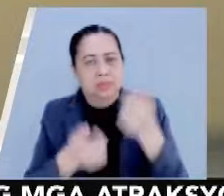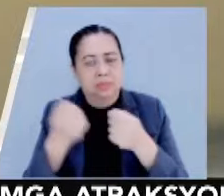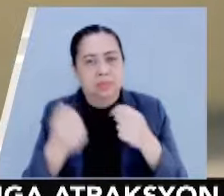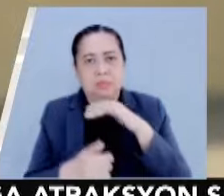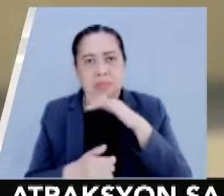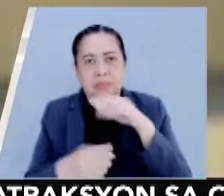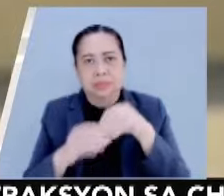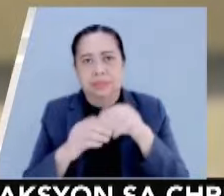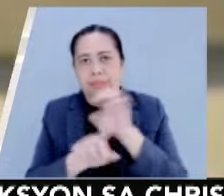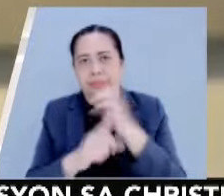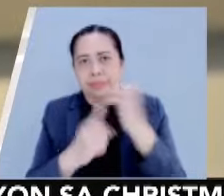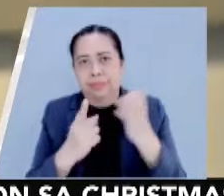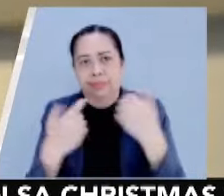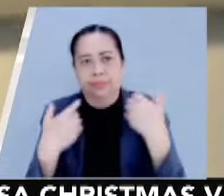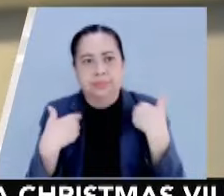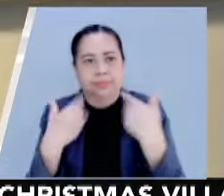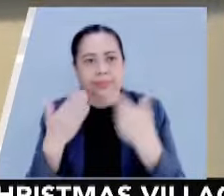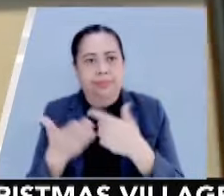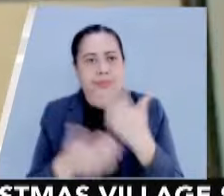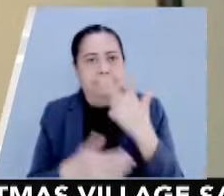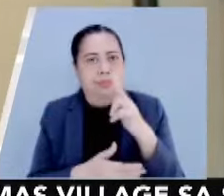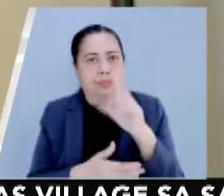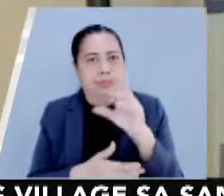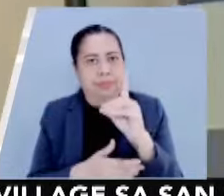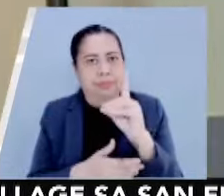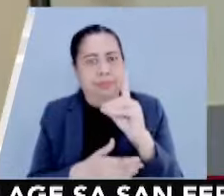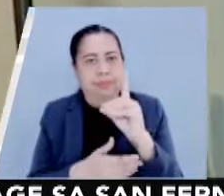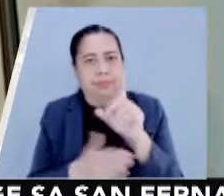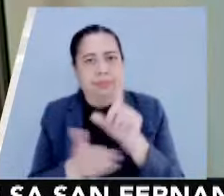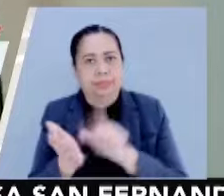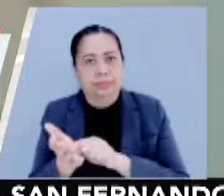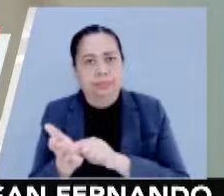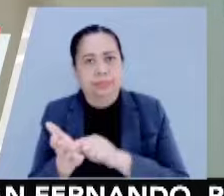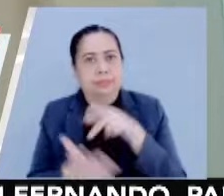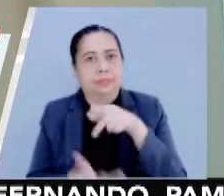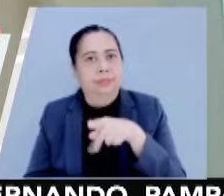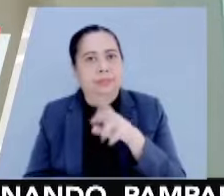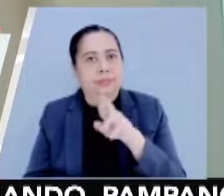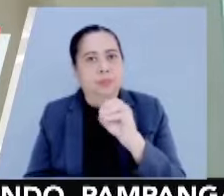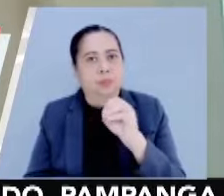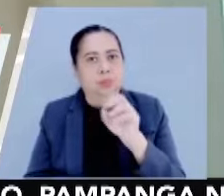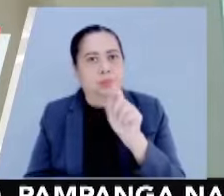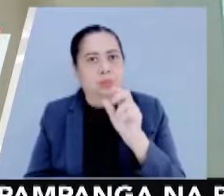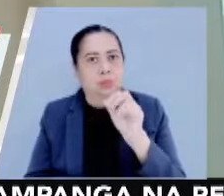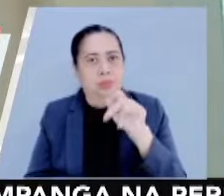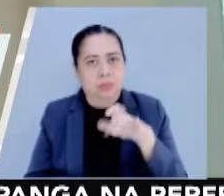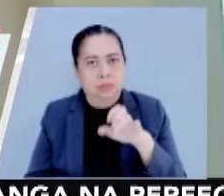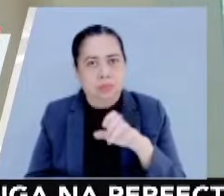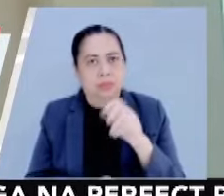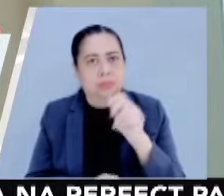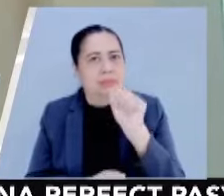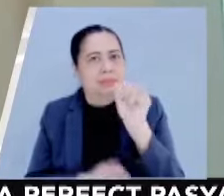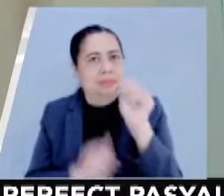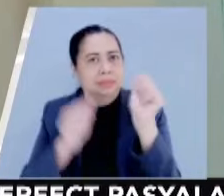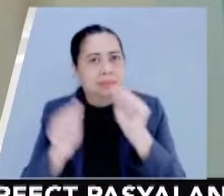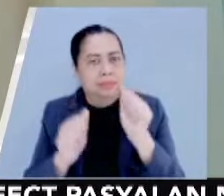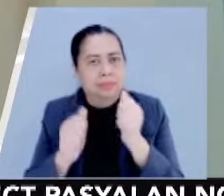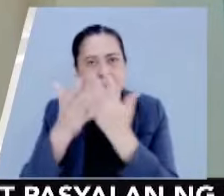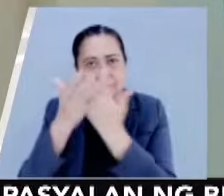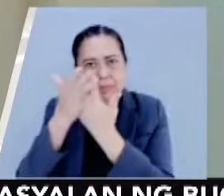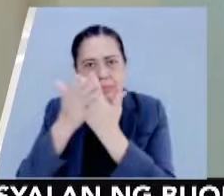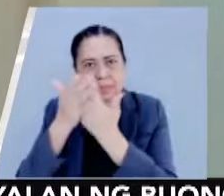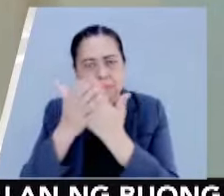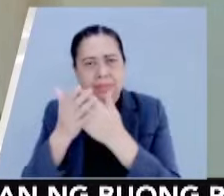Hawak ko ngayon itong 3D printed prototype ng air filter na pupwedeng paggamitan ng AirSaver. So